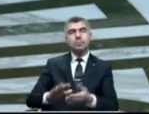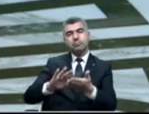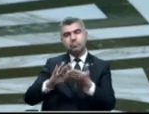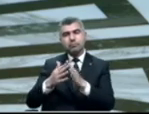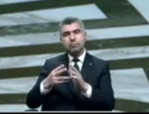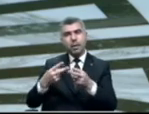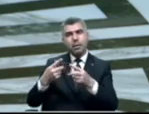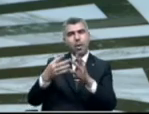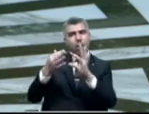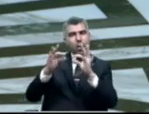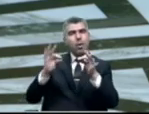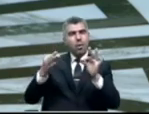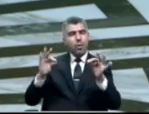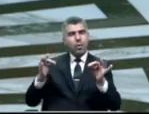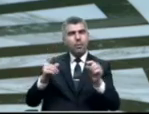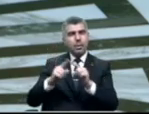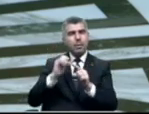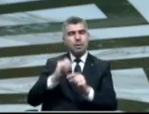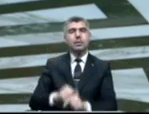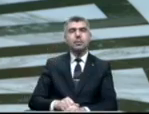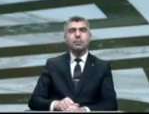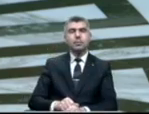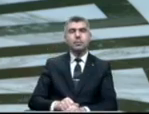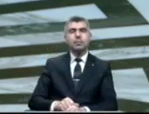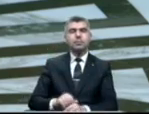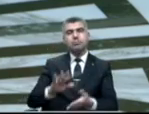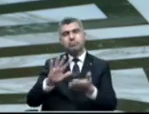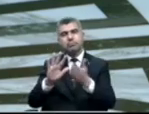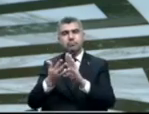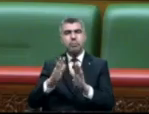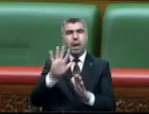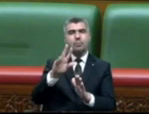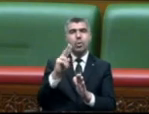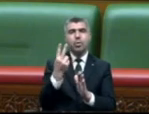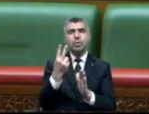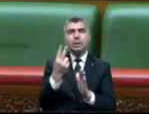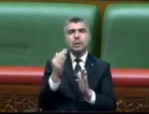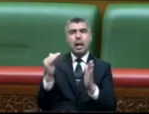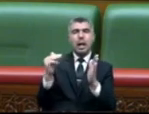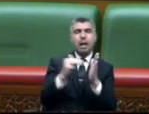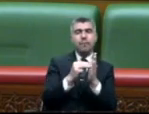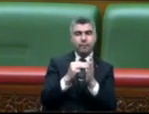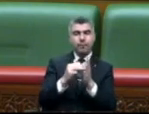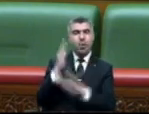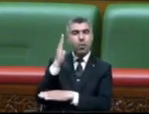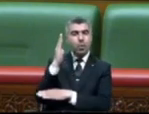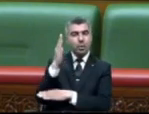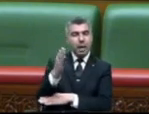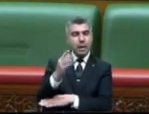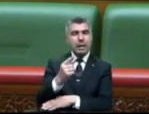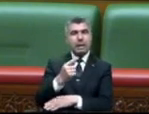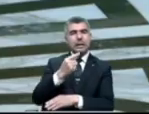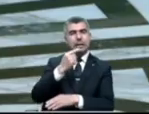وكتهم عدة سلاسل ديال الإنتاج النباتي والحيواني على تقريبا 25,000 هكتار، واللي فيها